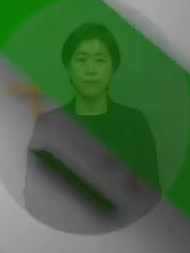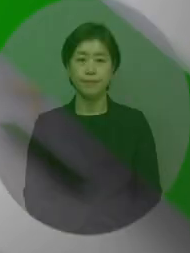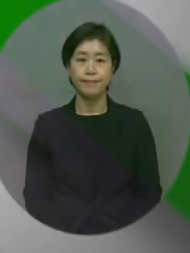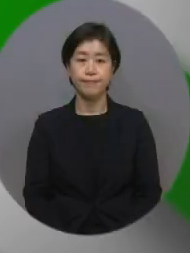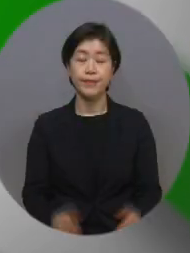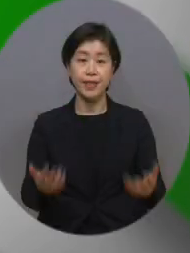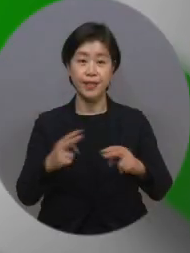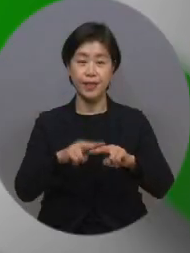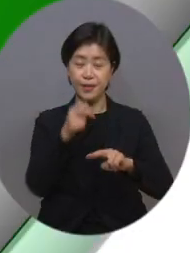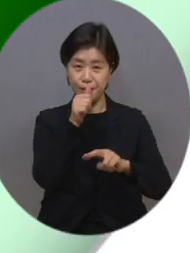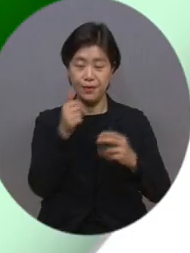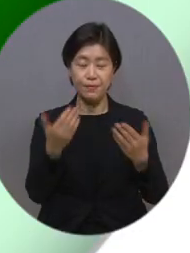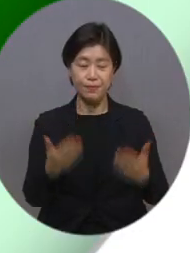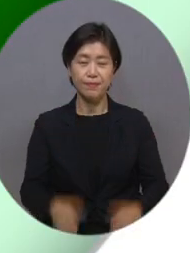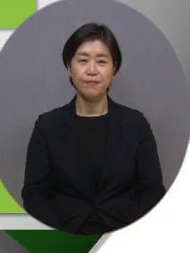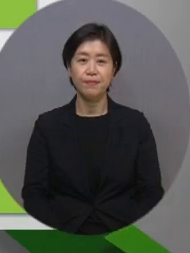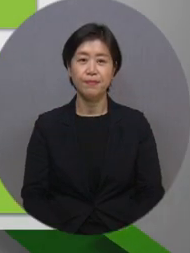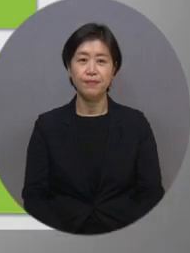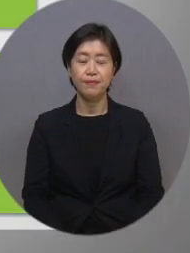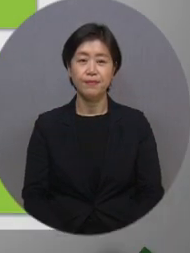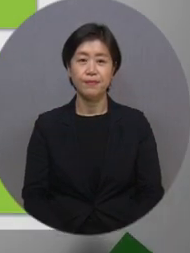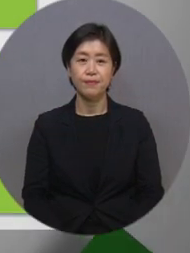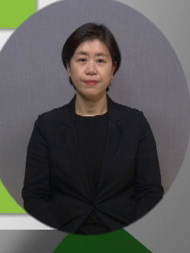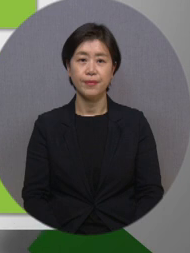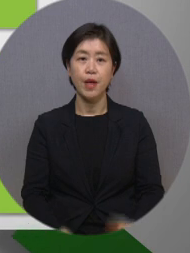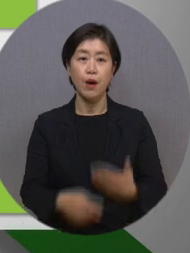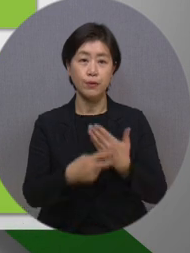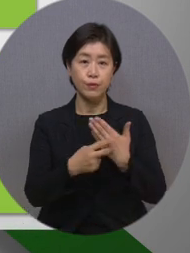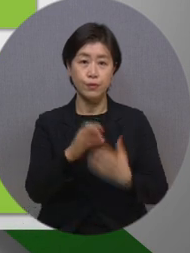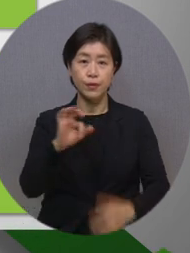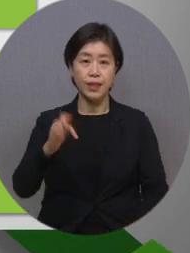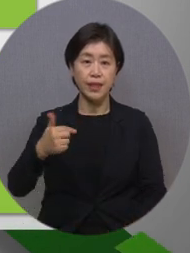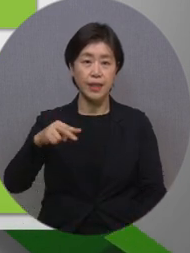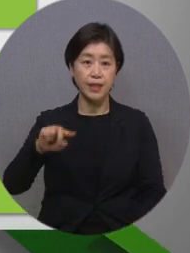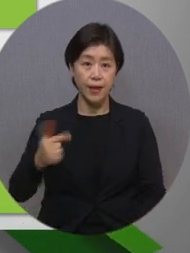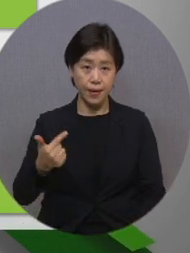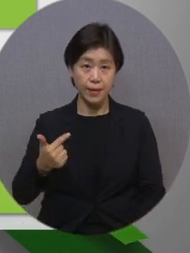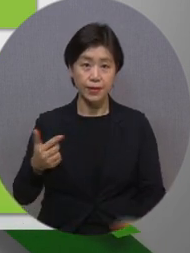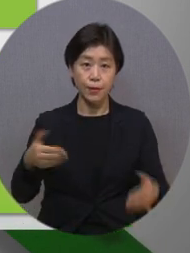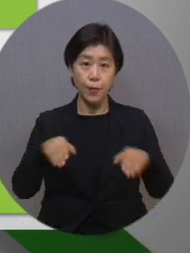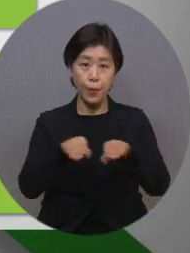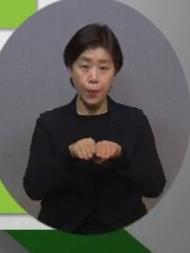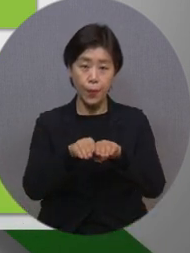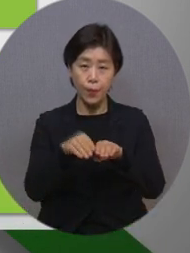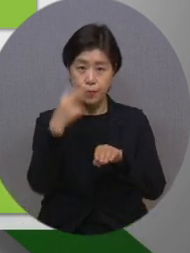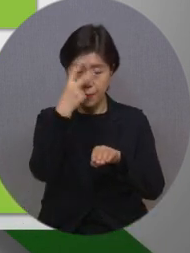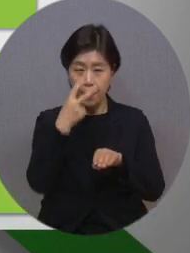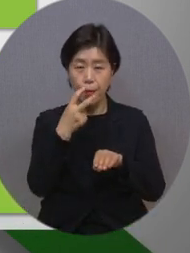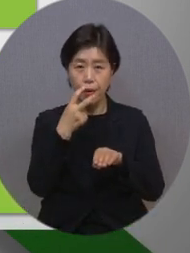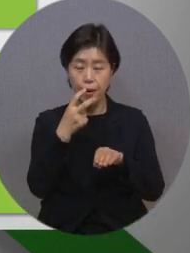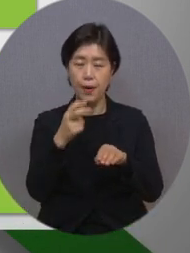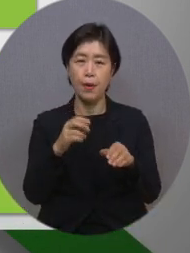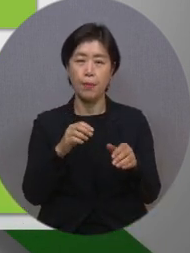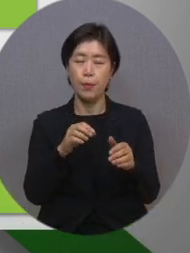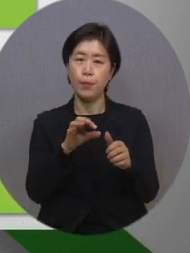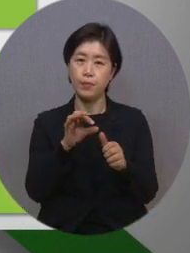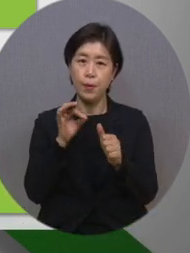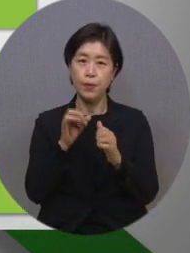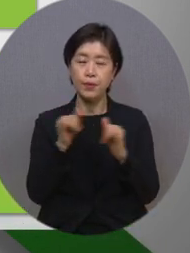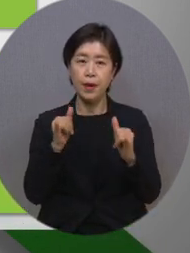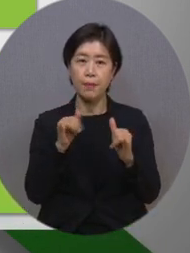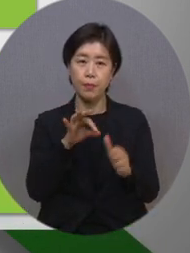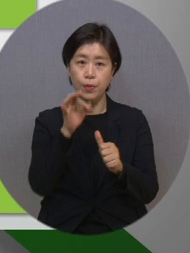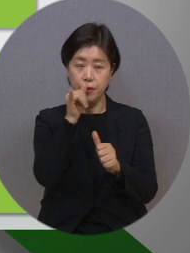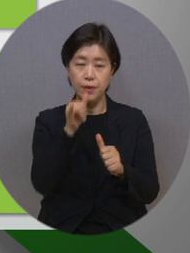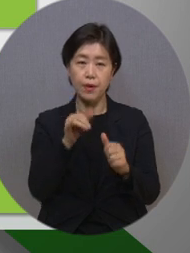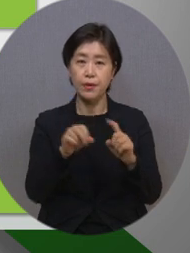오늘의 취업 정보입니다. 의료법인 인선의료재단에서 시설 요양 보호사를 모집합니다.